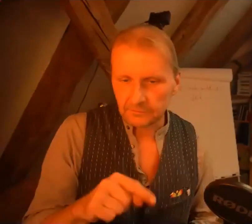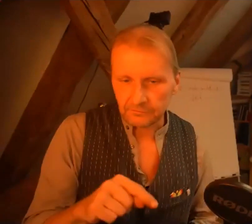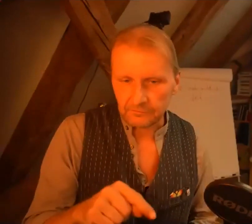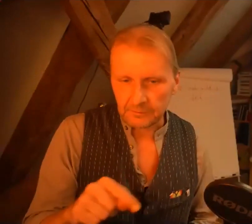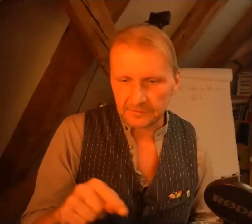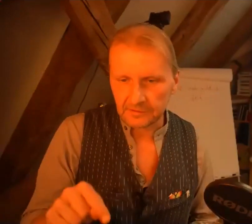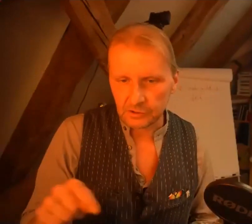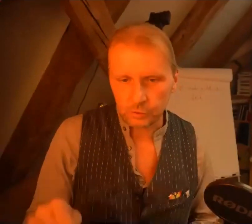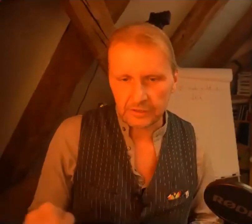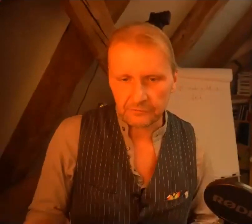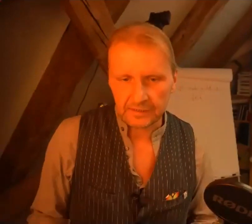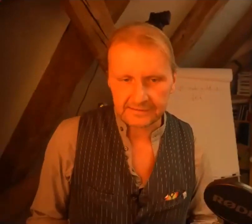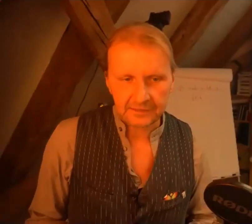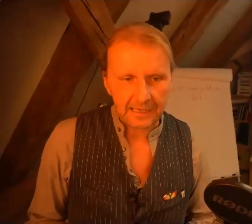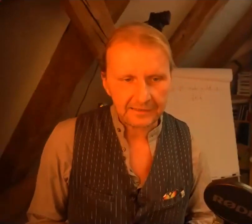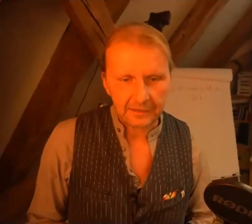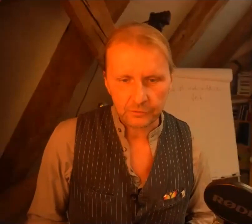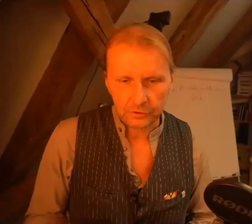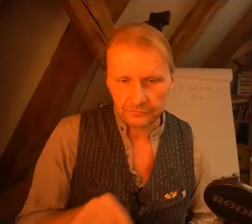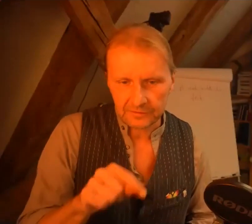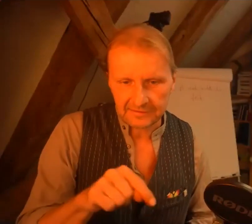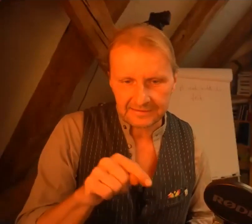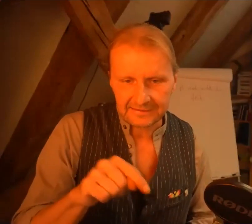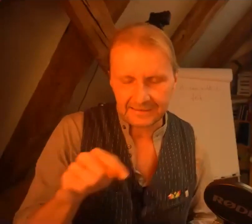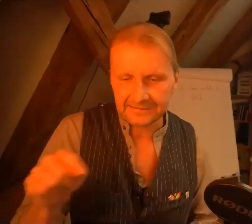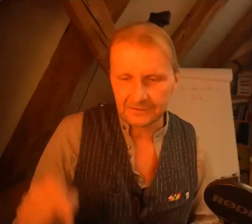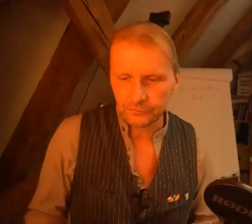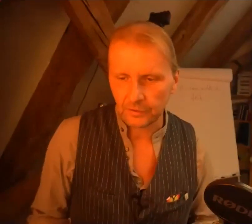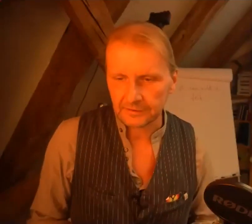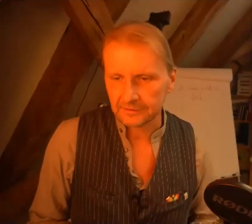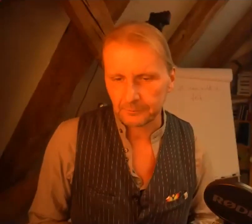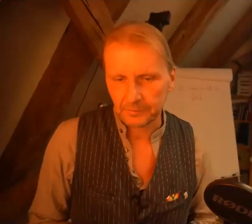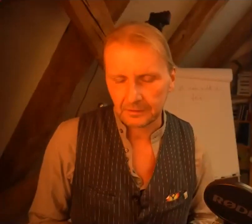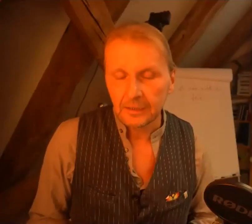selbst wenn man sich in der Schule dann wieder ganz normal treffen könnte, wird die Digitalisierung